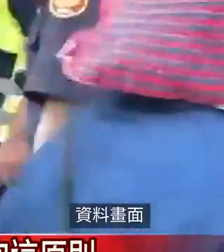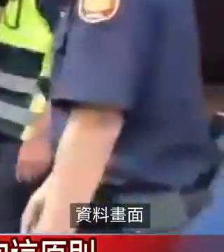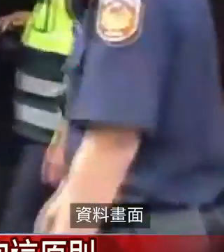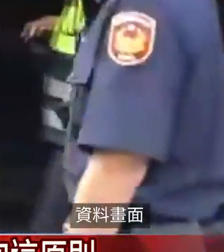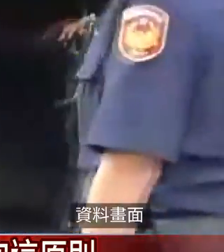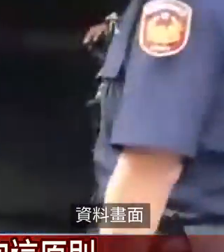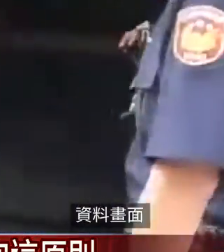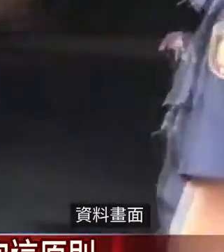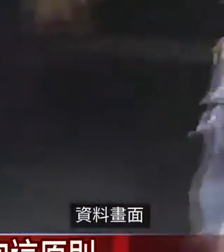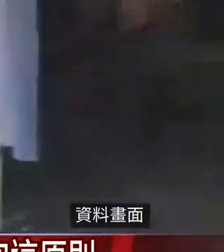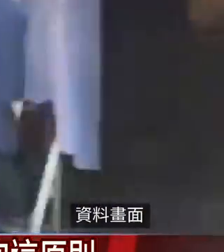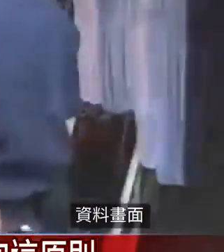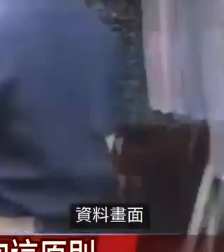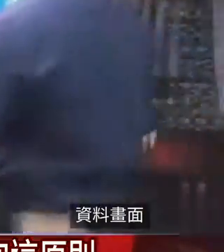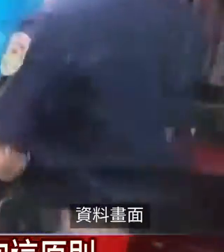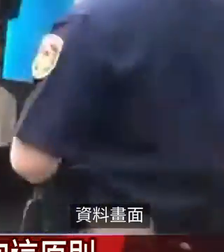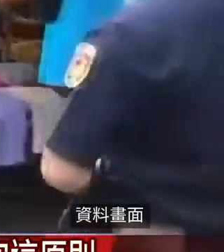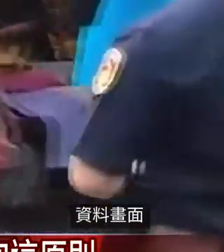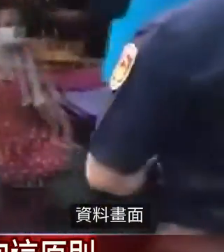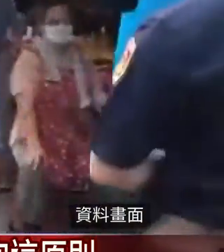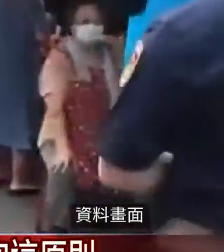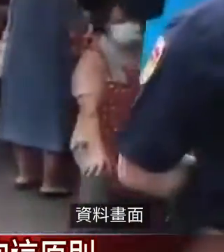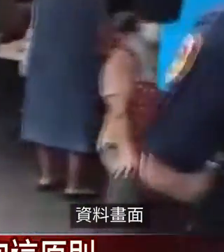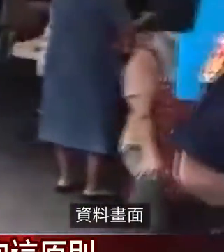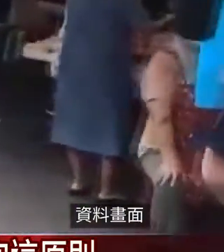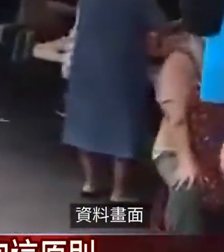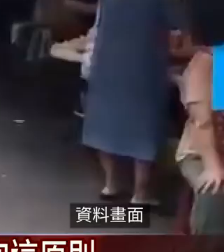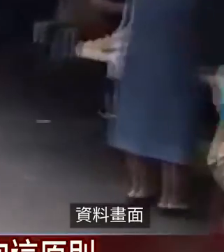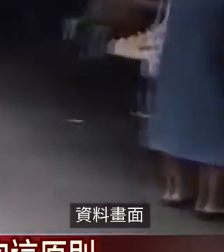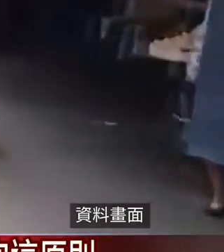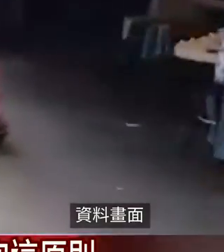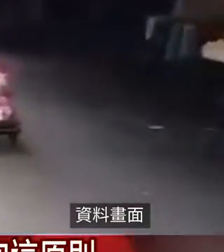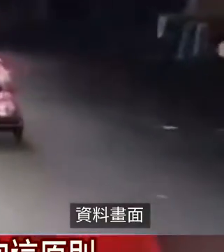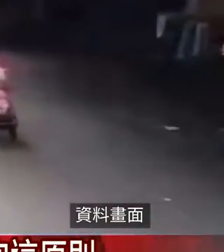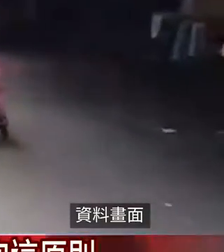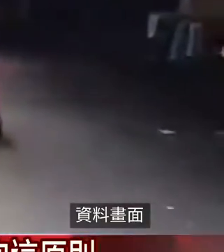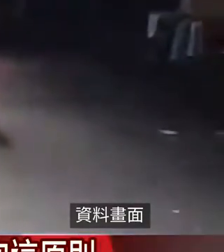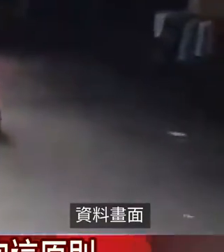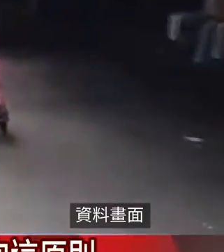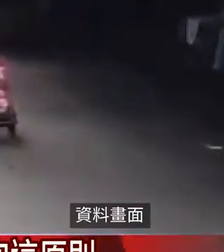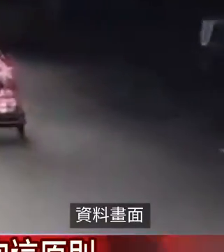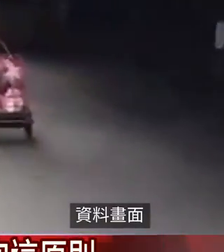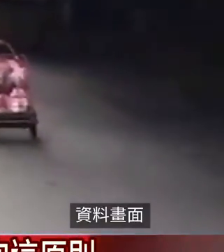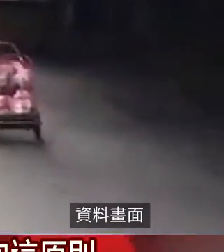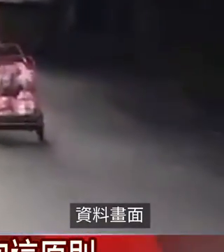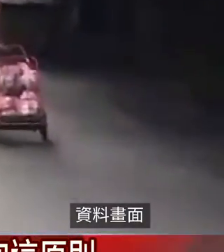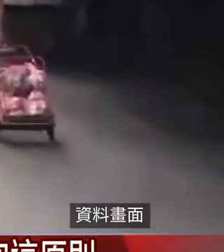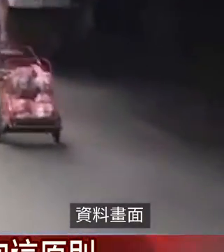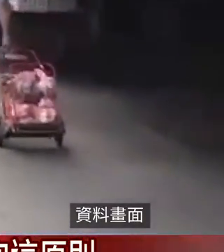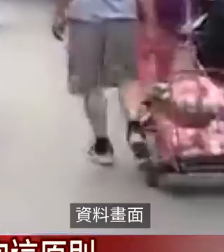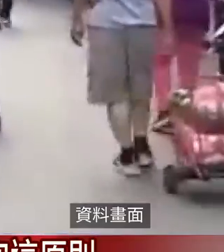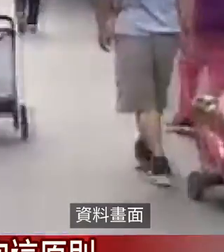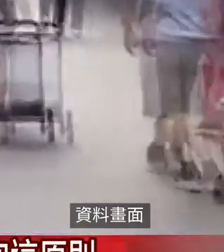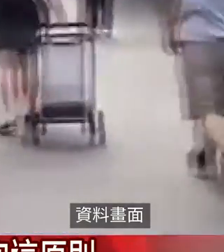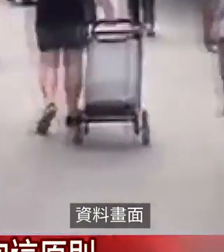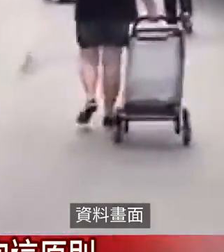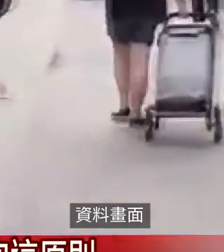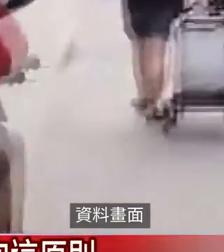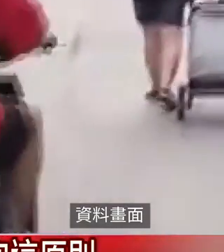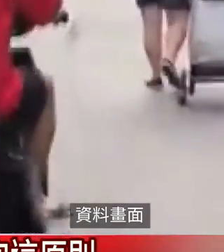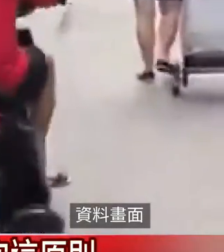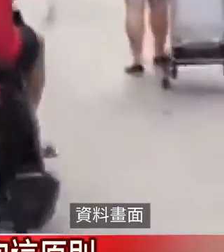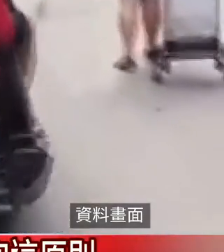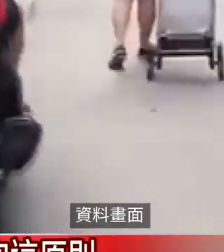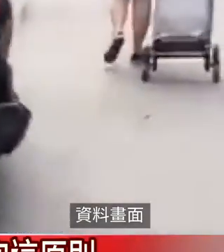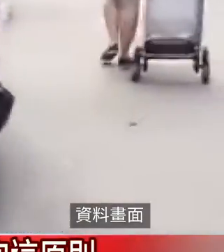拜托台北市民每个礼拜去市场才买两次就好，在这个原则之下，跑一个礼拜看看，如果不行，还是